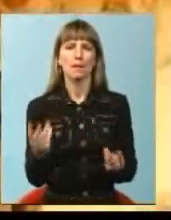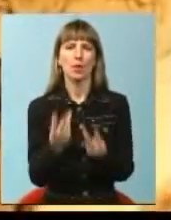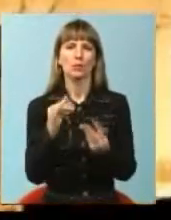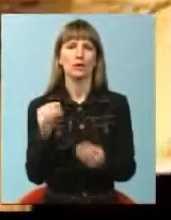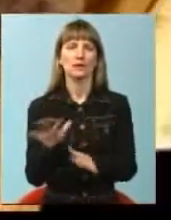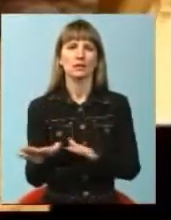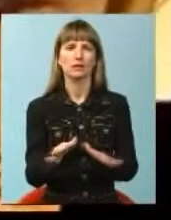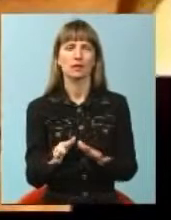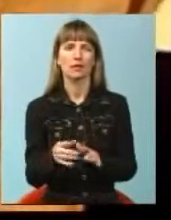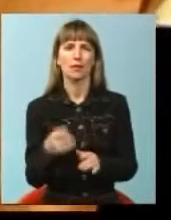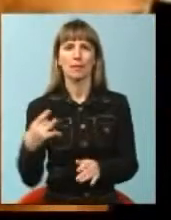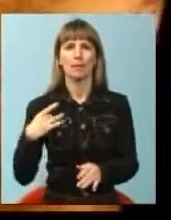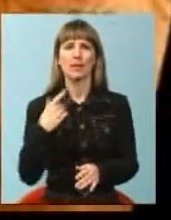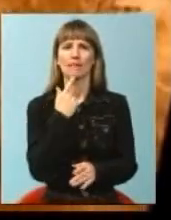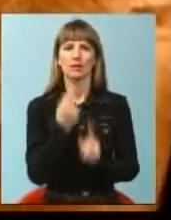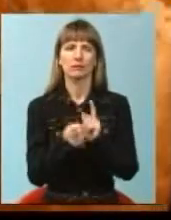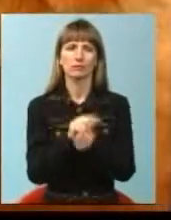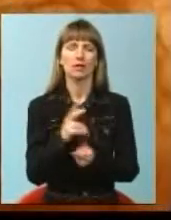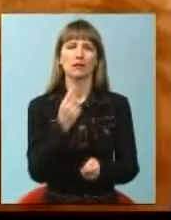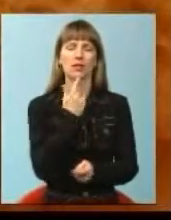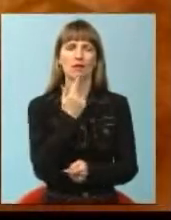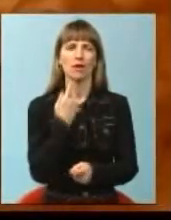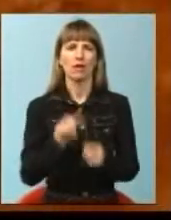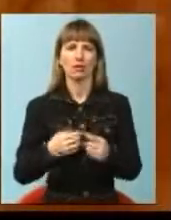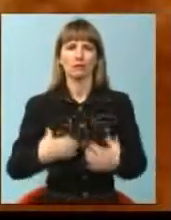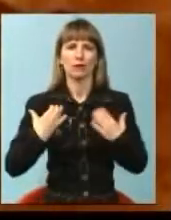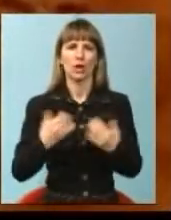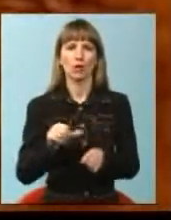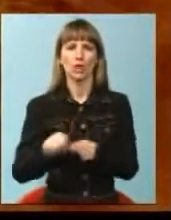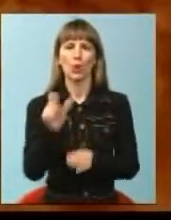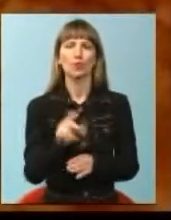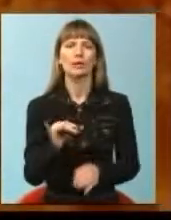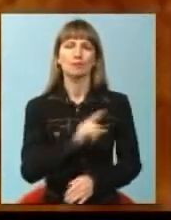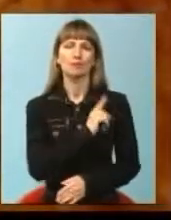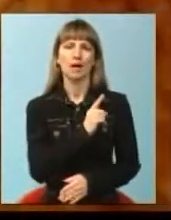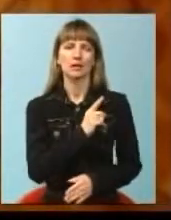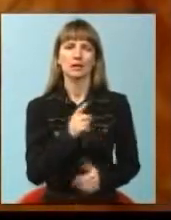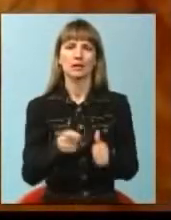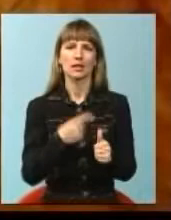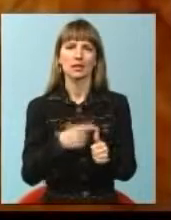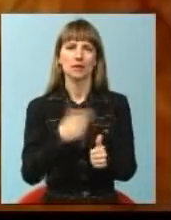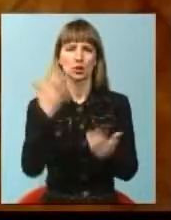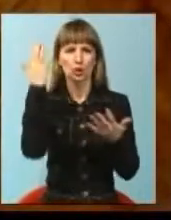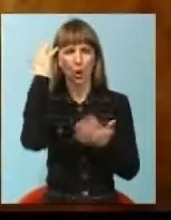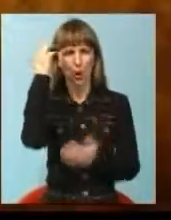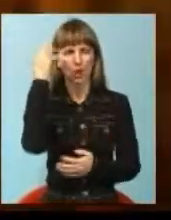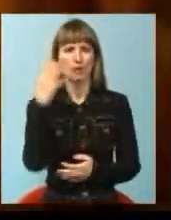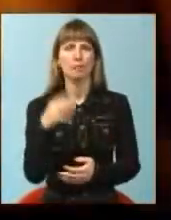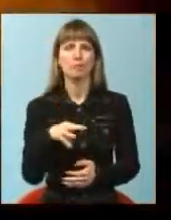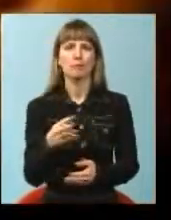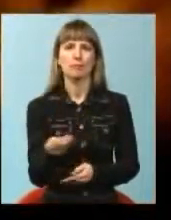перетворював біле вино на червоне. Це лякало окремих людей, і майстра навіть називали «чорним